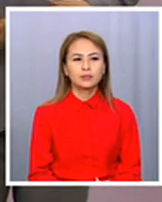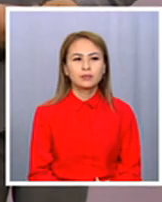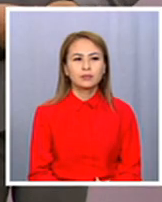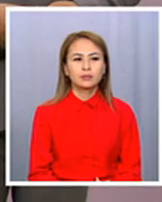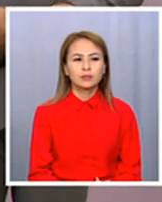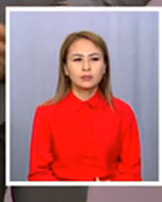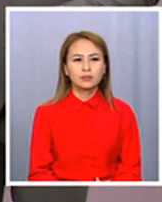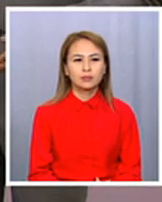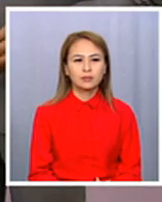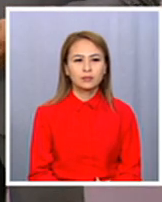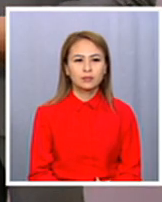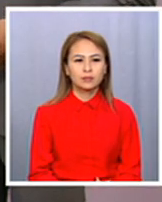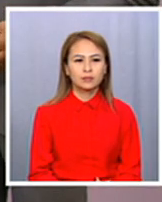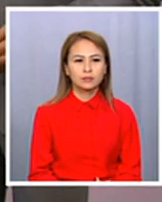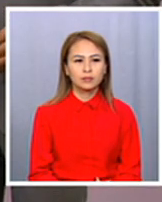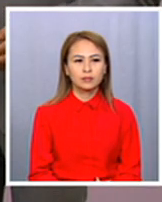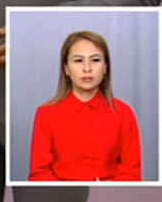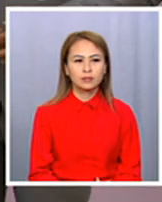Жарайсыңдар, балалар.